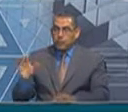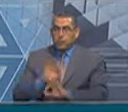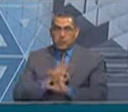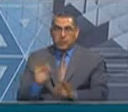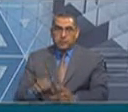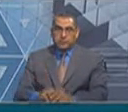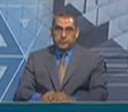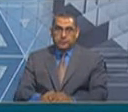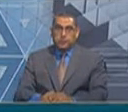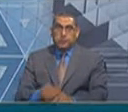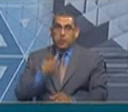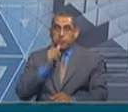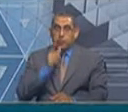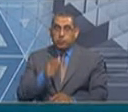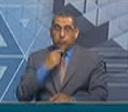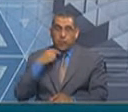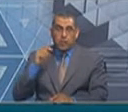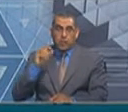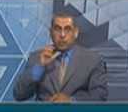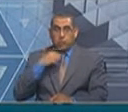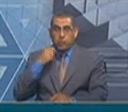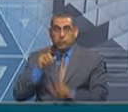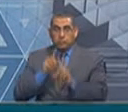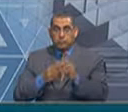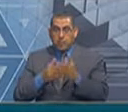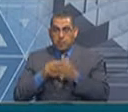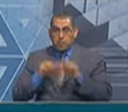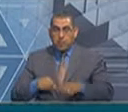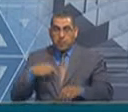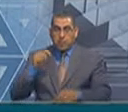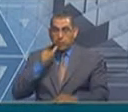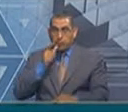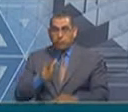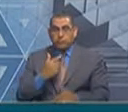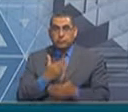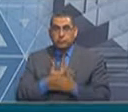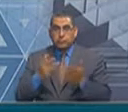الجمهورية. أضاف المتحدث الرسمي أن الاجتماع تناول عرض